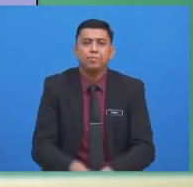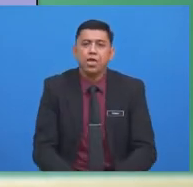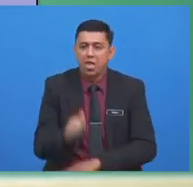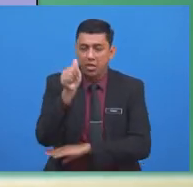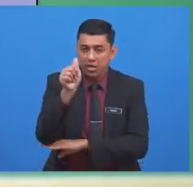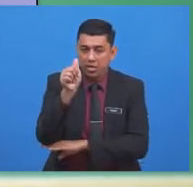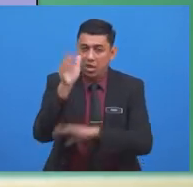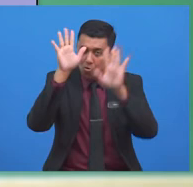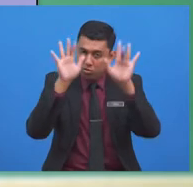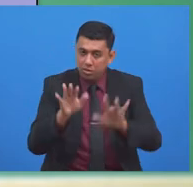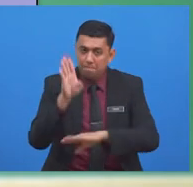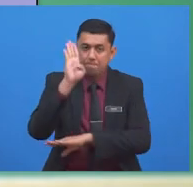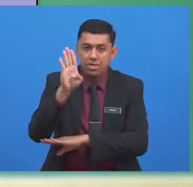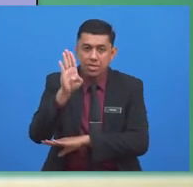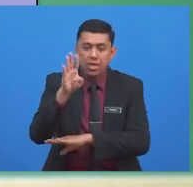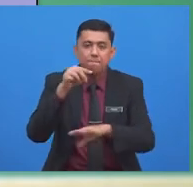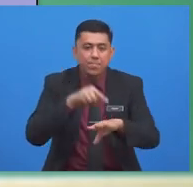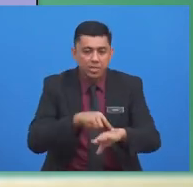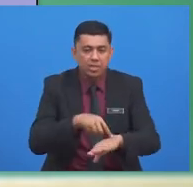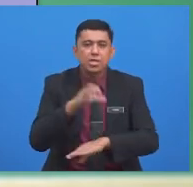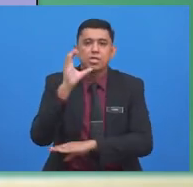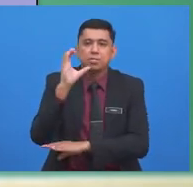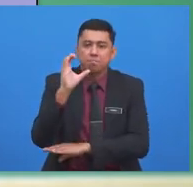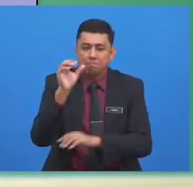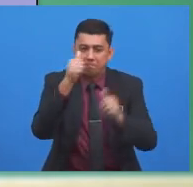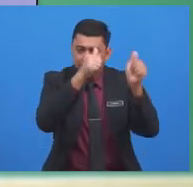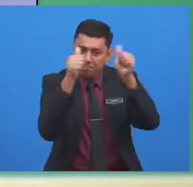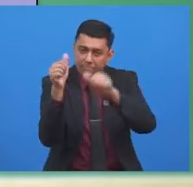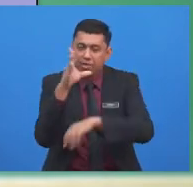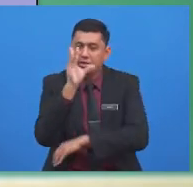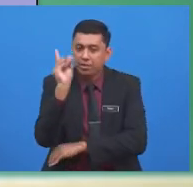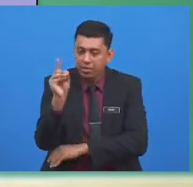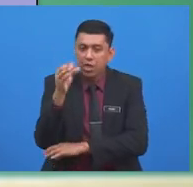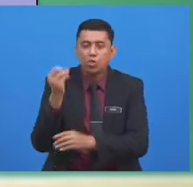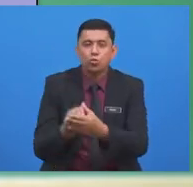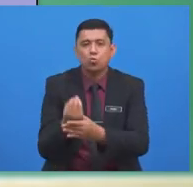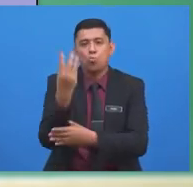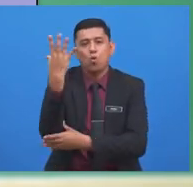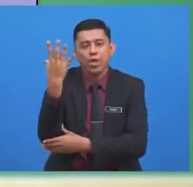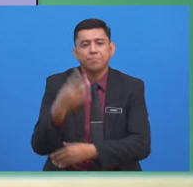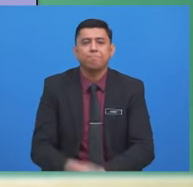hujan, B. masa, C. angin dan D. tumbuhan.